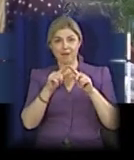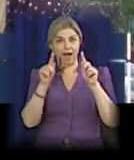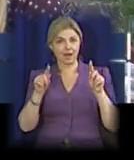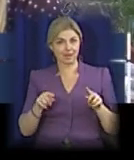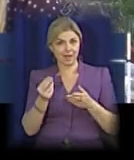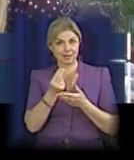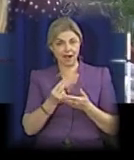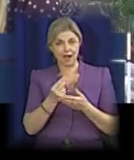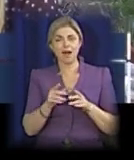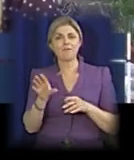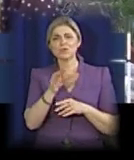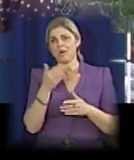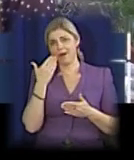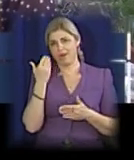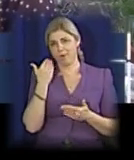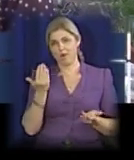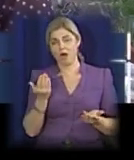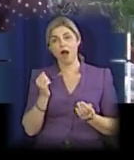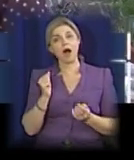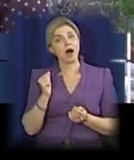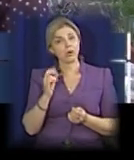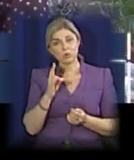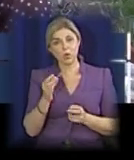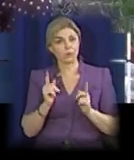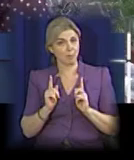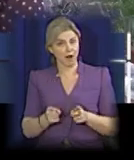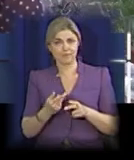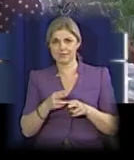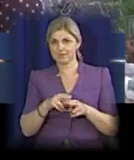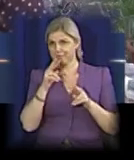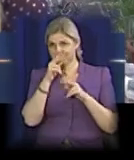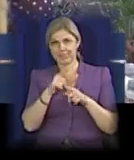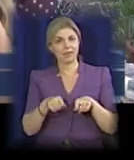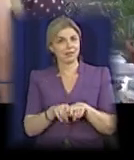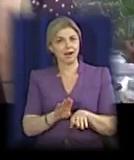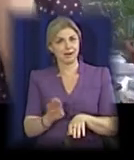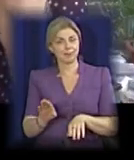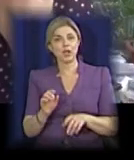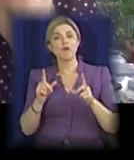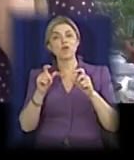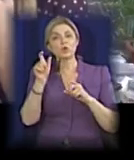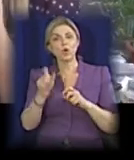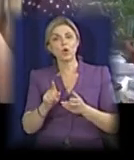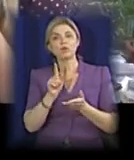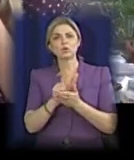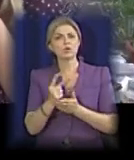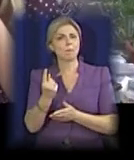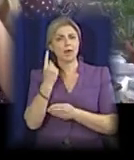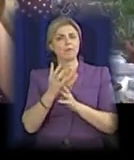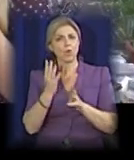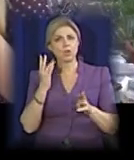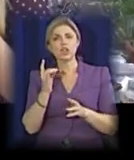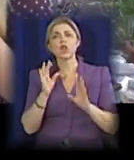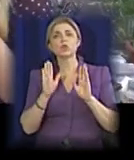ніби все так легко, але насправді це не так. Фотограф в першу чергу має бути не тільки фотографом, але